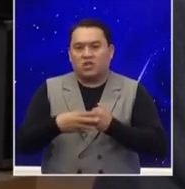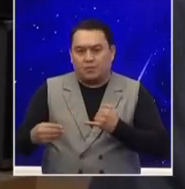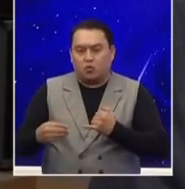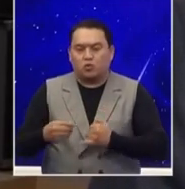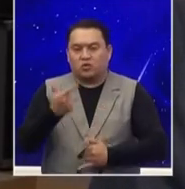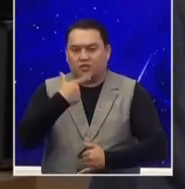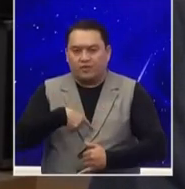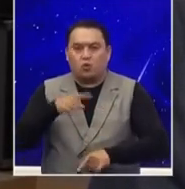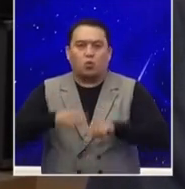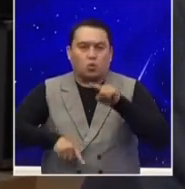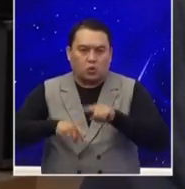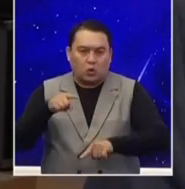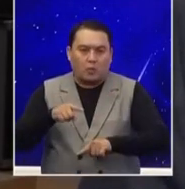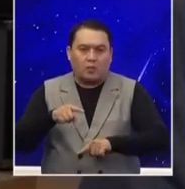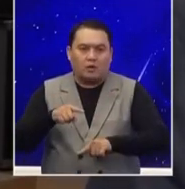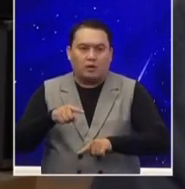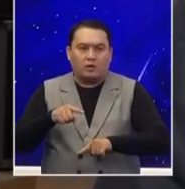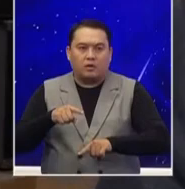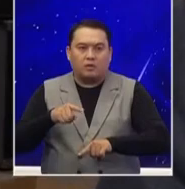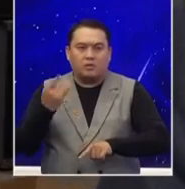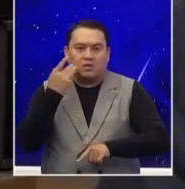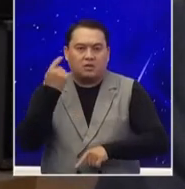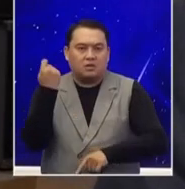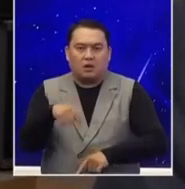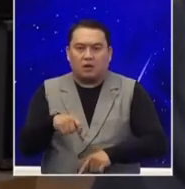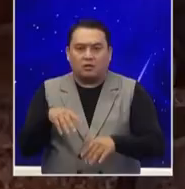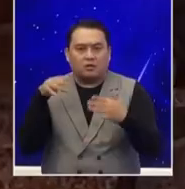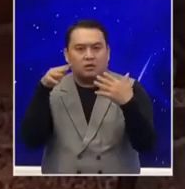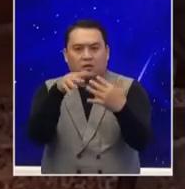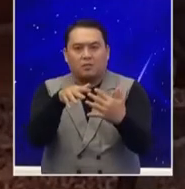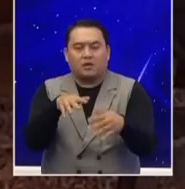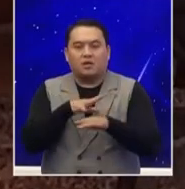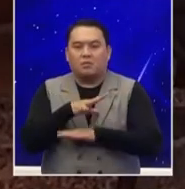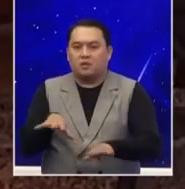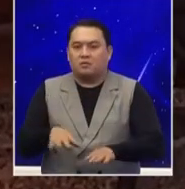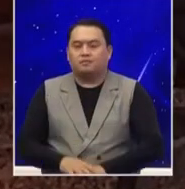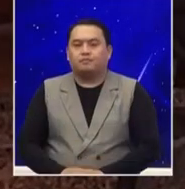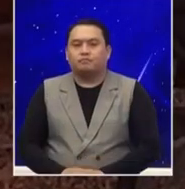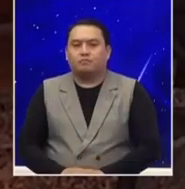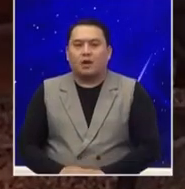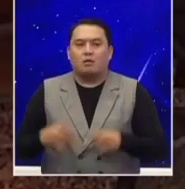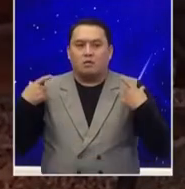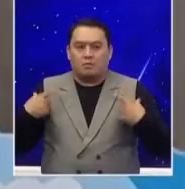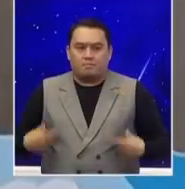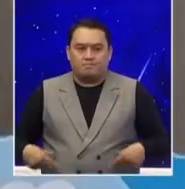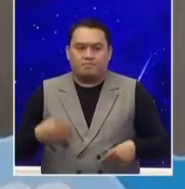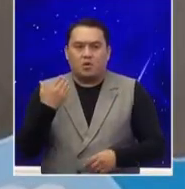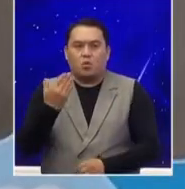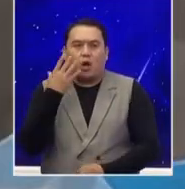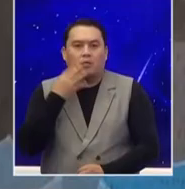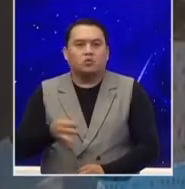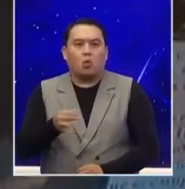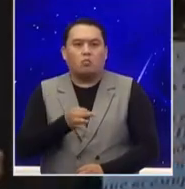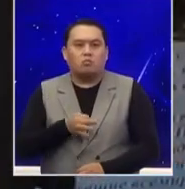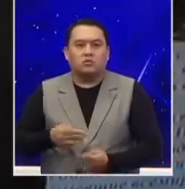отечество мы ни на кого никогда не нападаю леонид гирш полковник почетный гражданин алматинской области